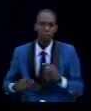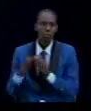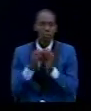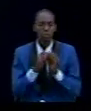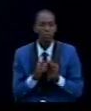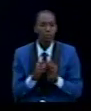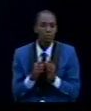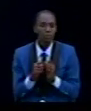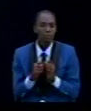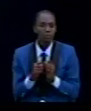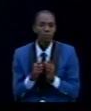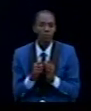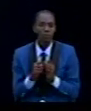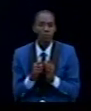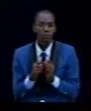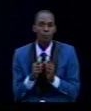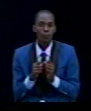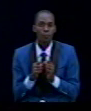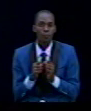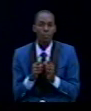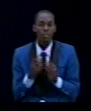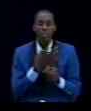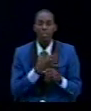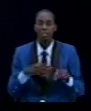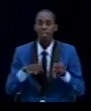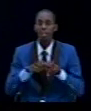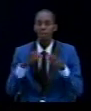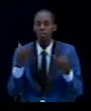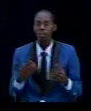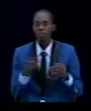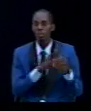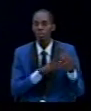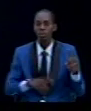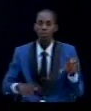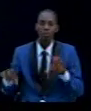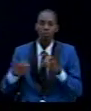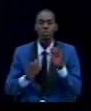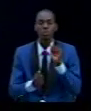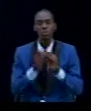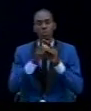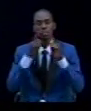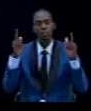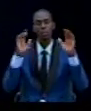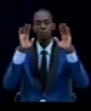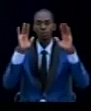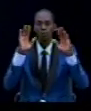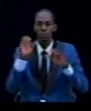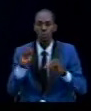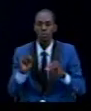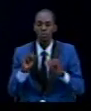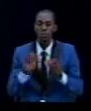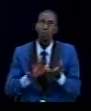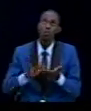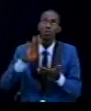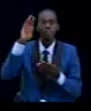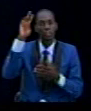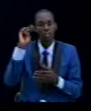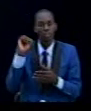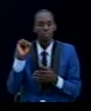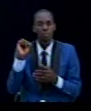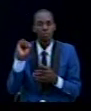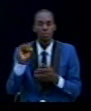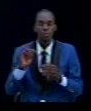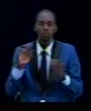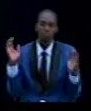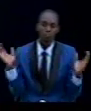le Seigneur fera encore de grands miracles. And even now, the Lord will do even greater wonders. Glorifions-le. Glorify him. Célébrons son Saint-Nom. Celebrate